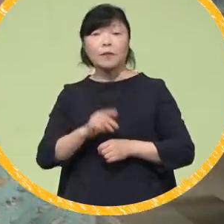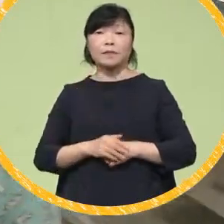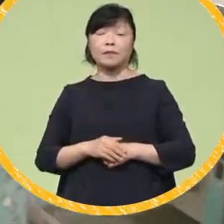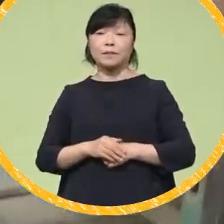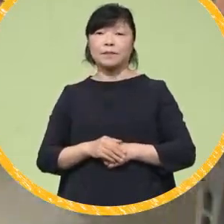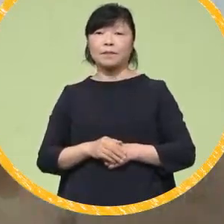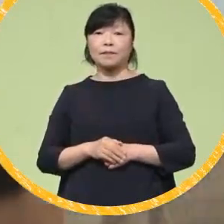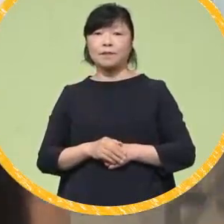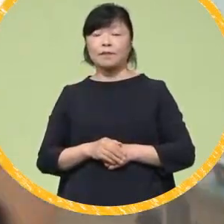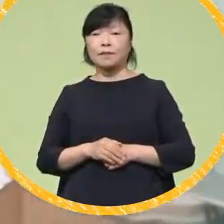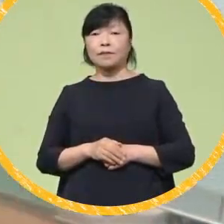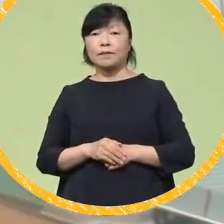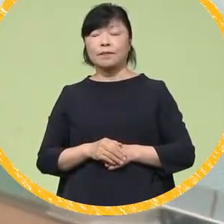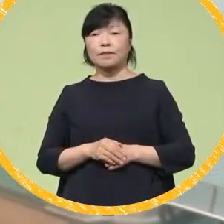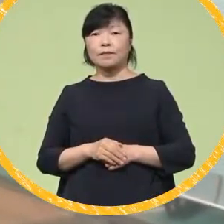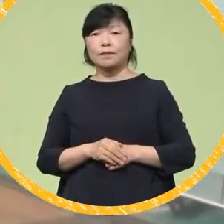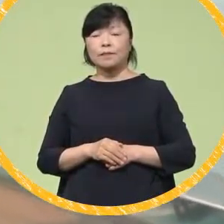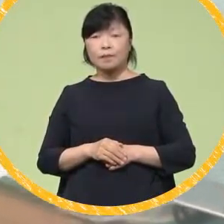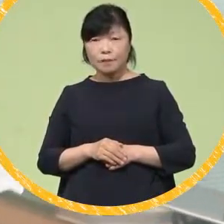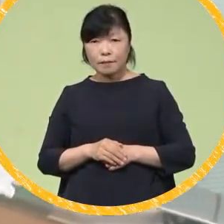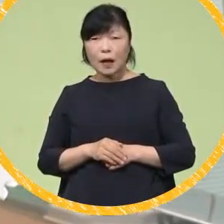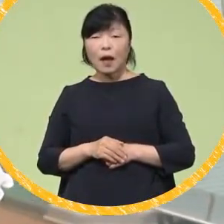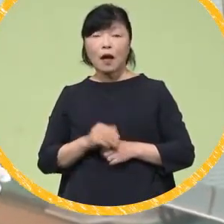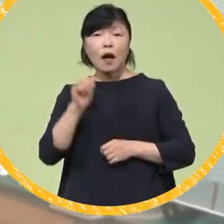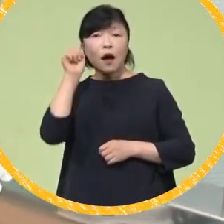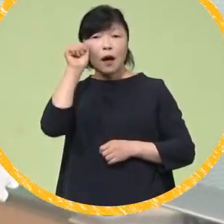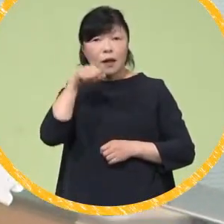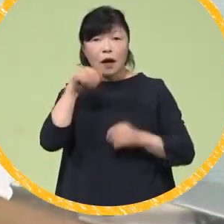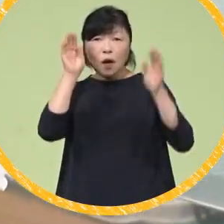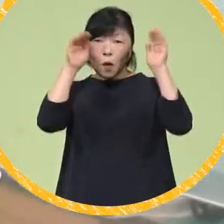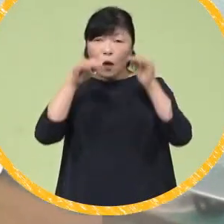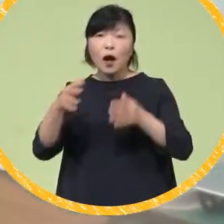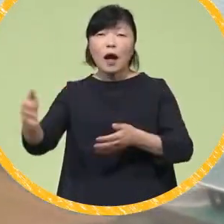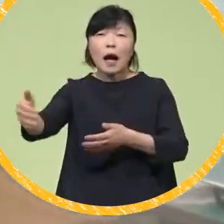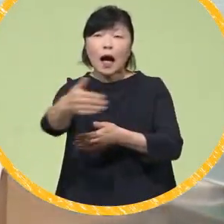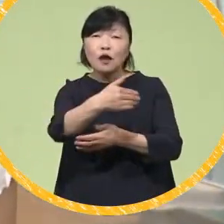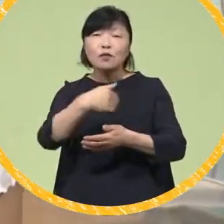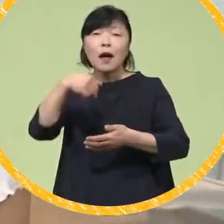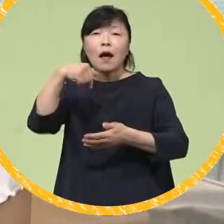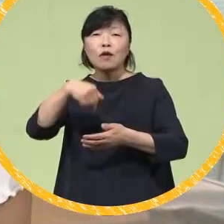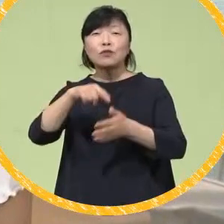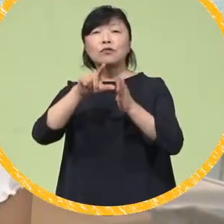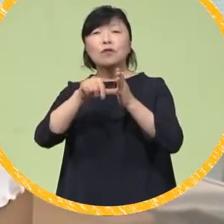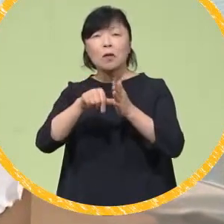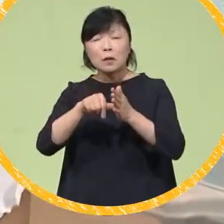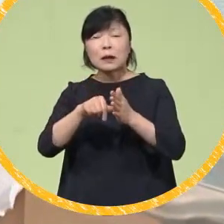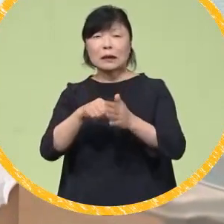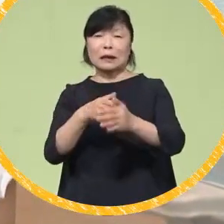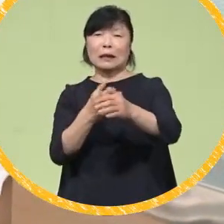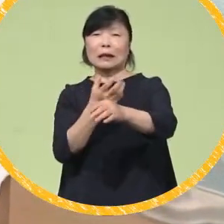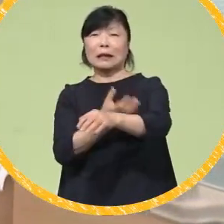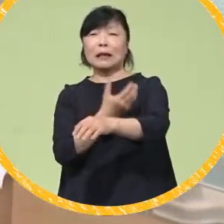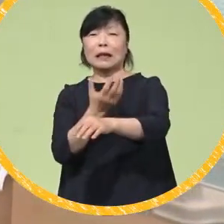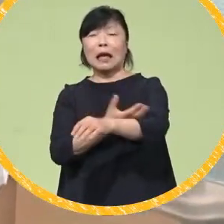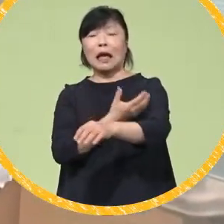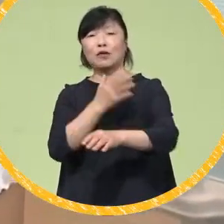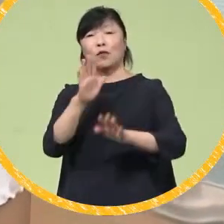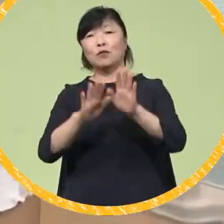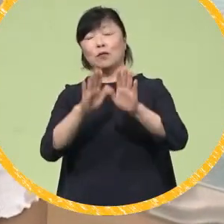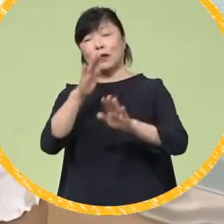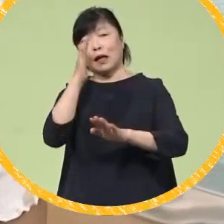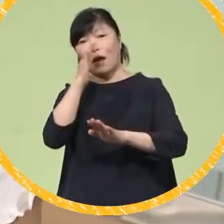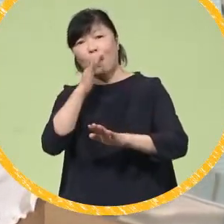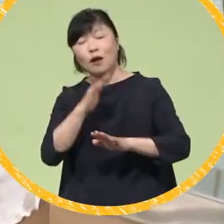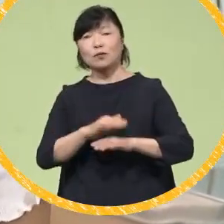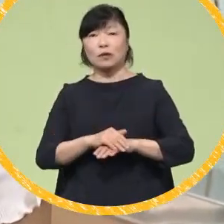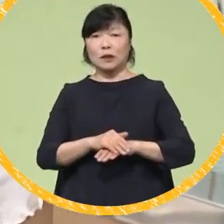だったんですか。 はい、やはり収容される時にワンちゃんたちひどい状態なんですね、うん、毛玉や